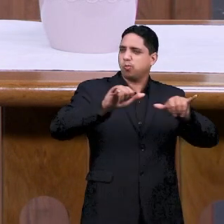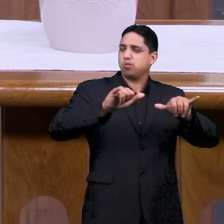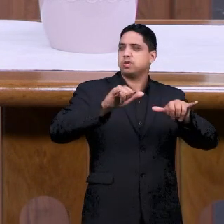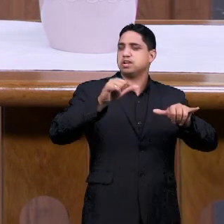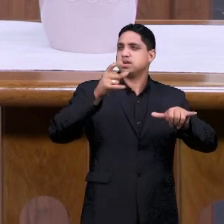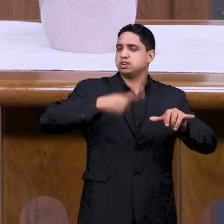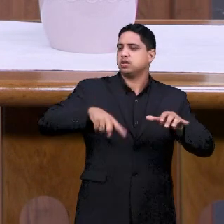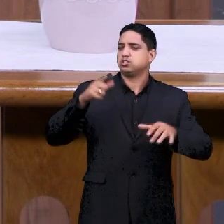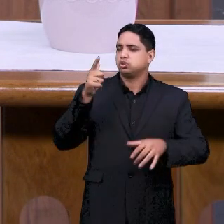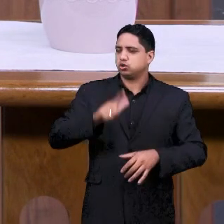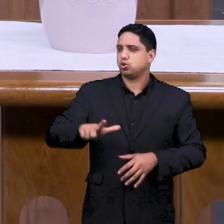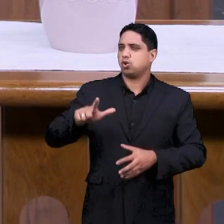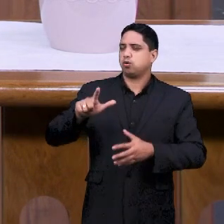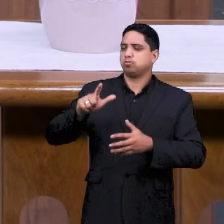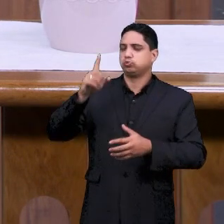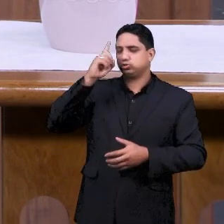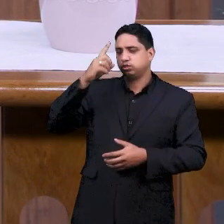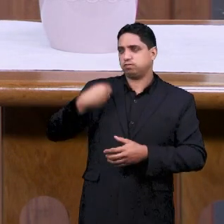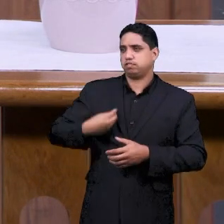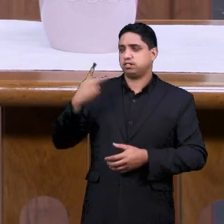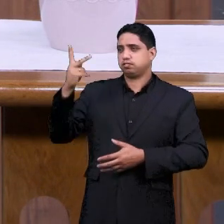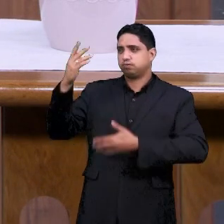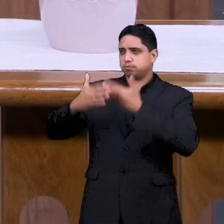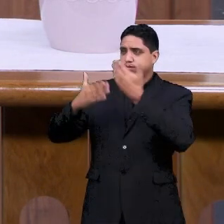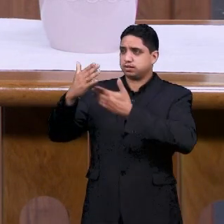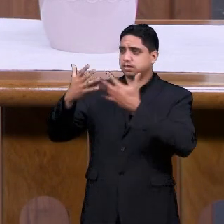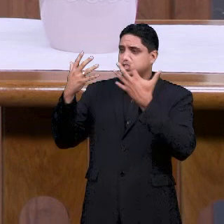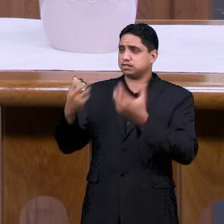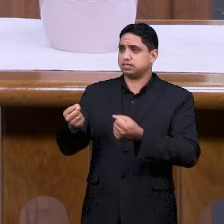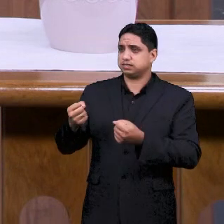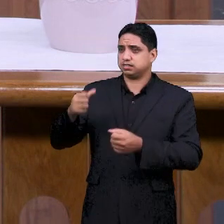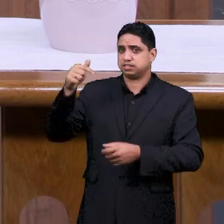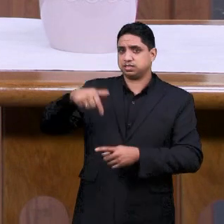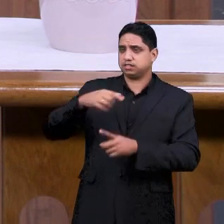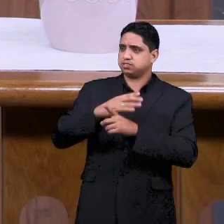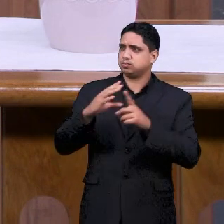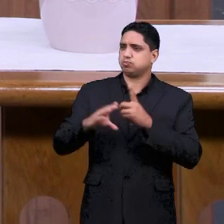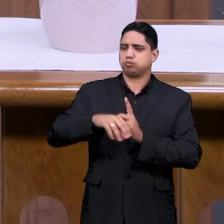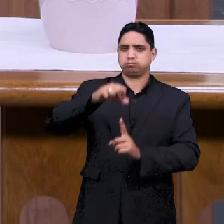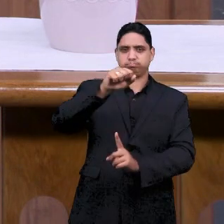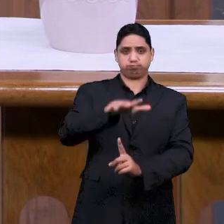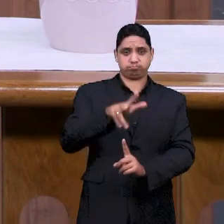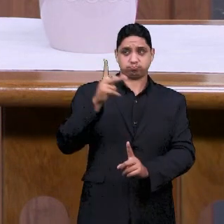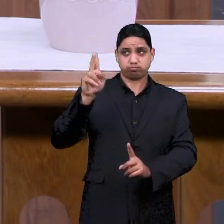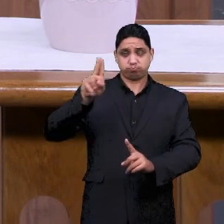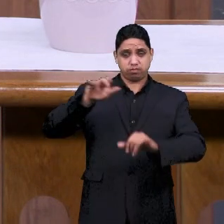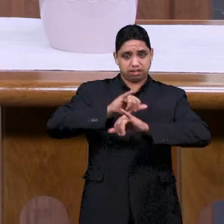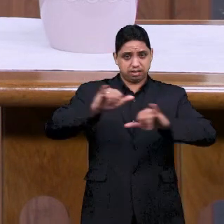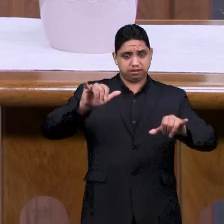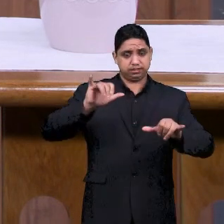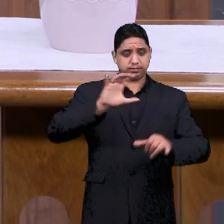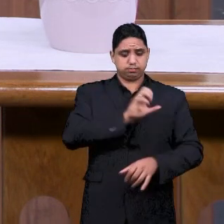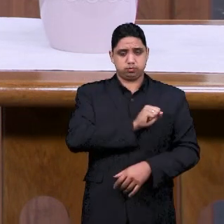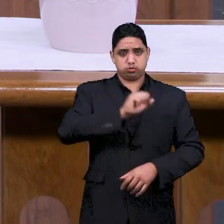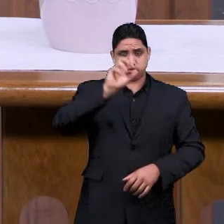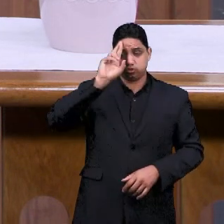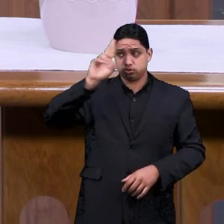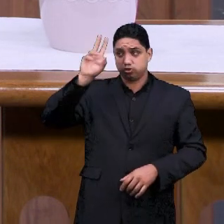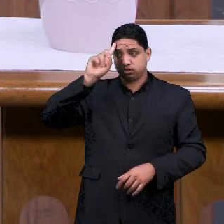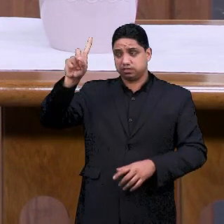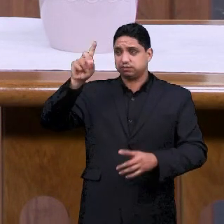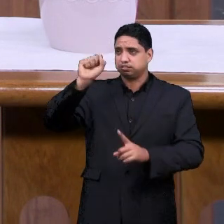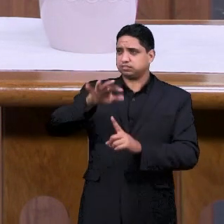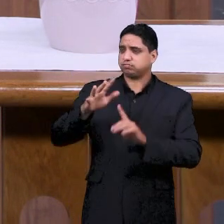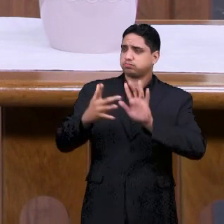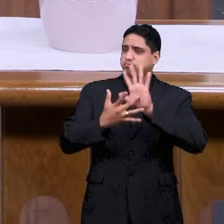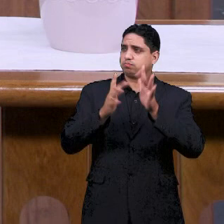puissions vivre une journée de plus dans ta présence. Nous demandons que tu puisses recevoir sur ton autel ce culte et en ton nom nous disons que l'amour de notre Dieu,